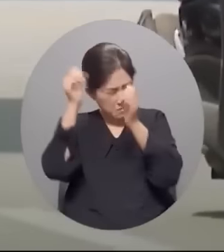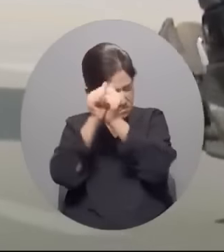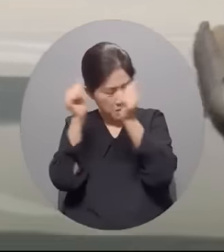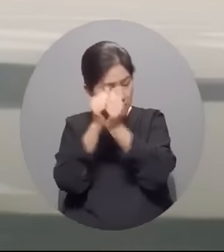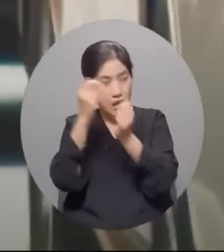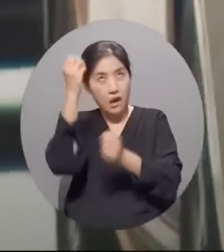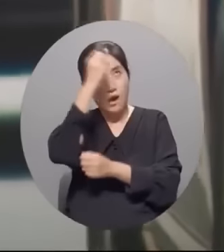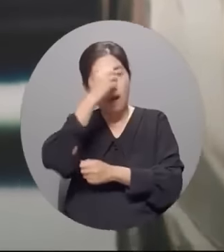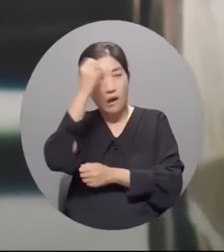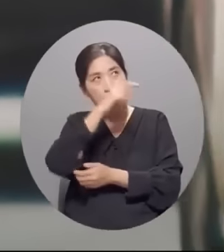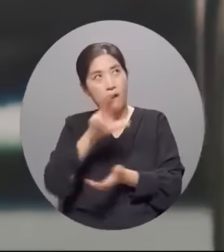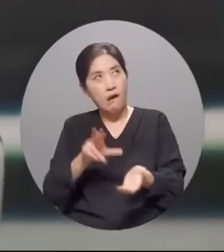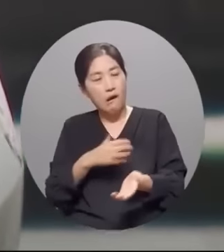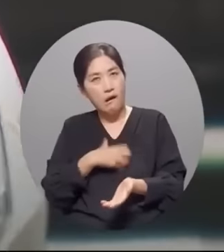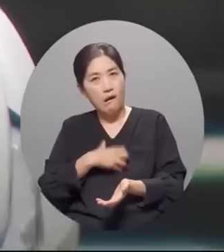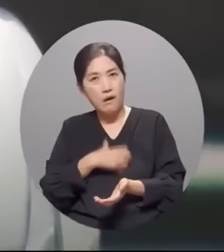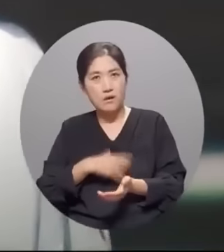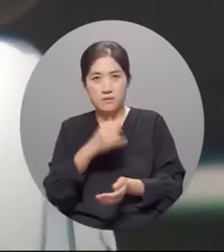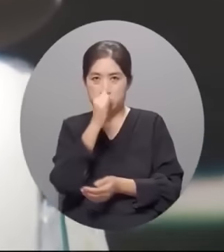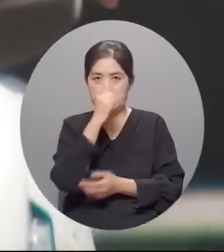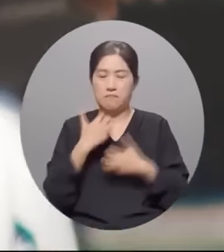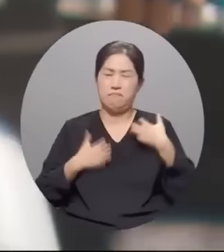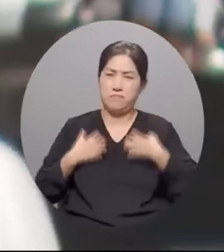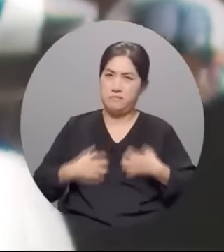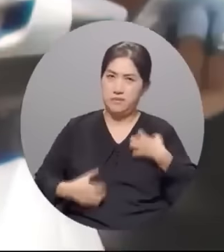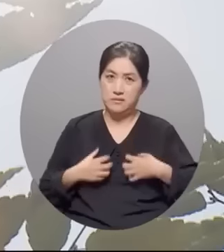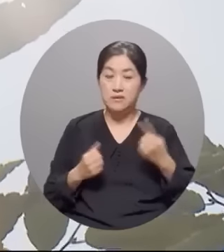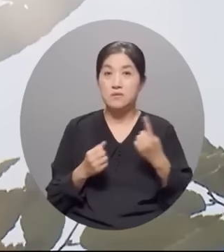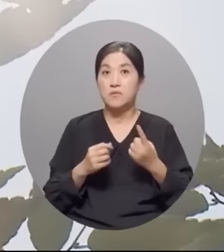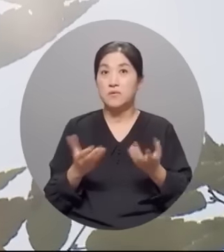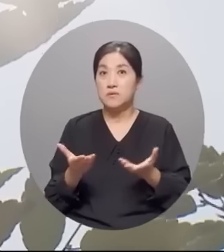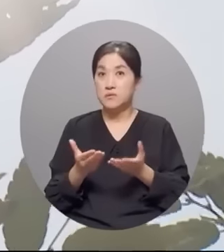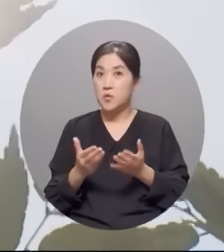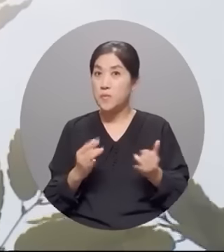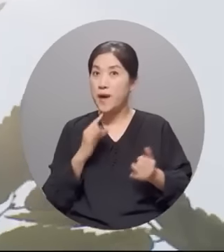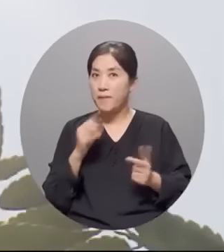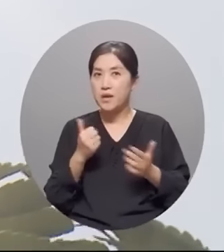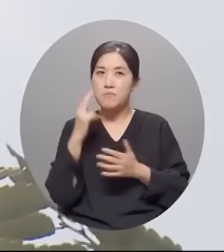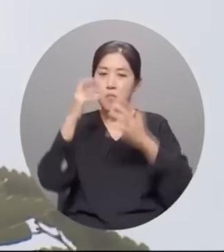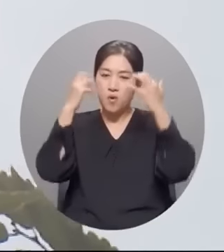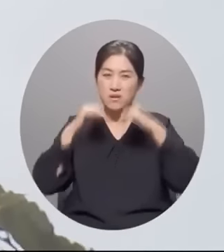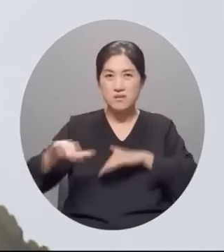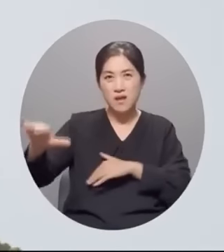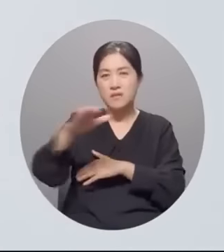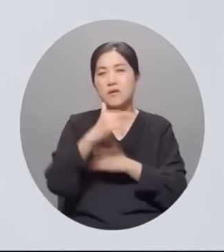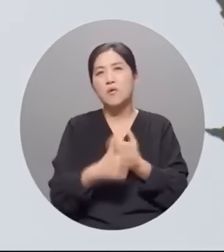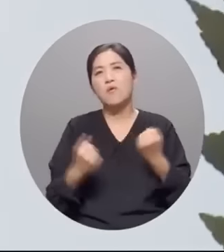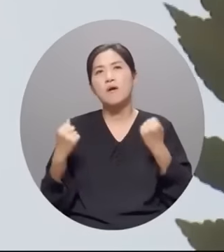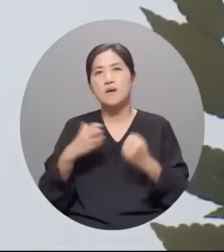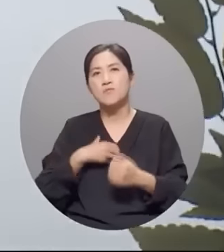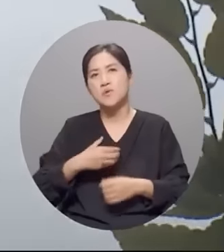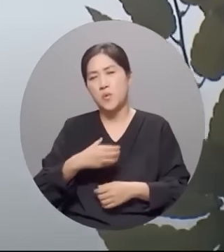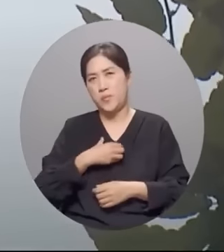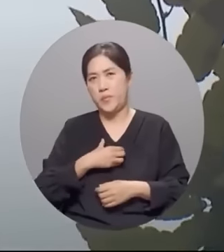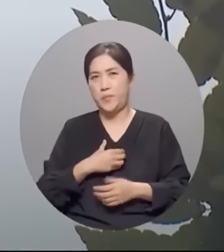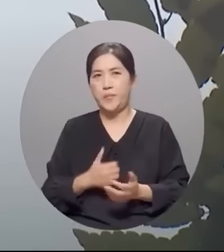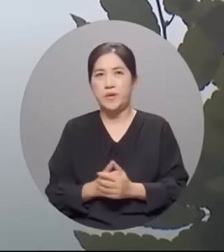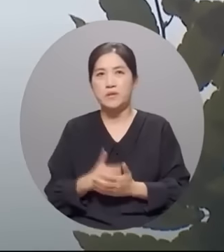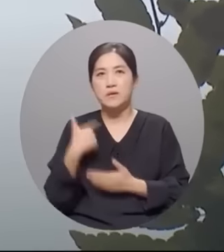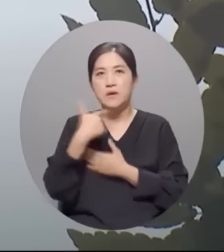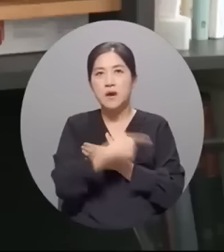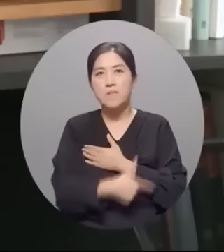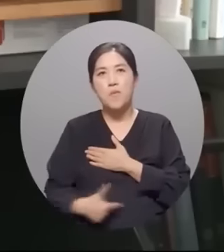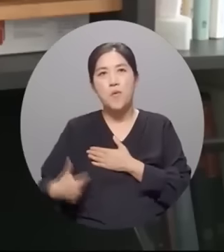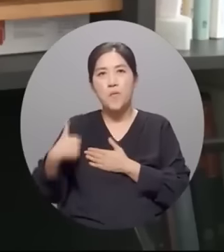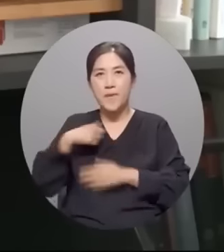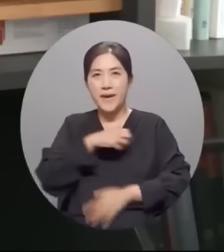같은 이상 증상을 경험했습니다. 배달 노동자뿐 아닙니다. 폭염은 모두의 건강을 위협합니다. 우리 몸에 이제